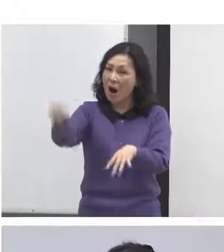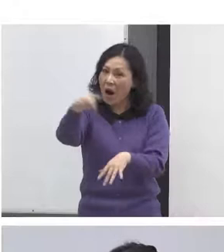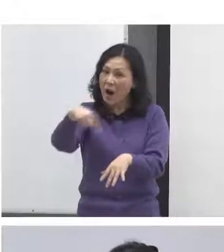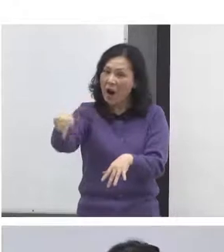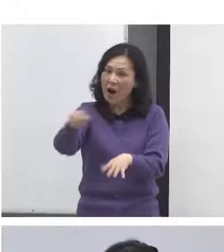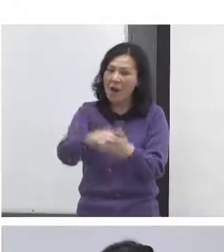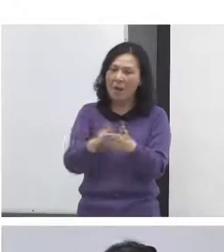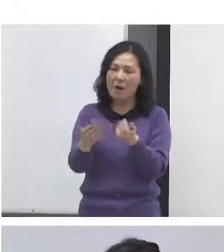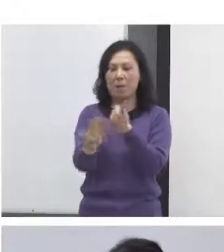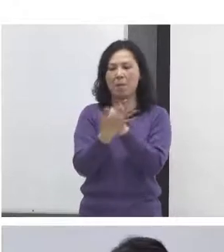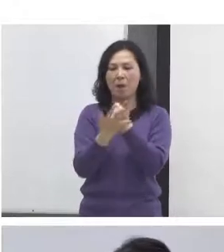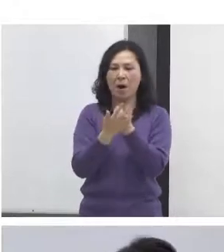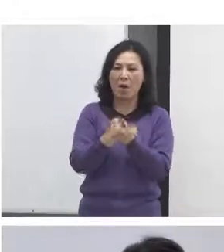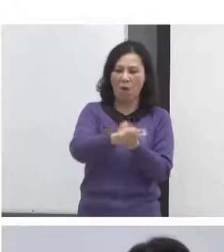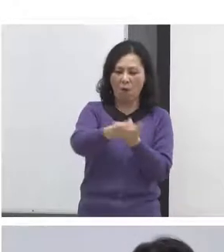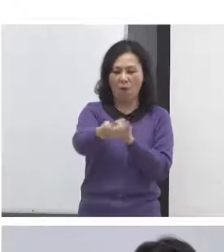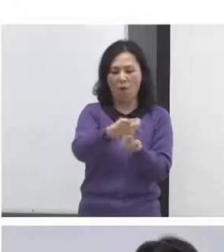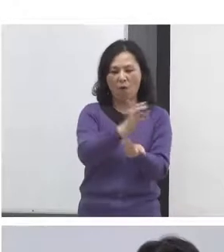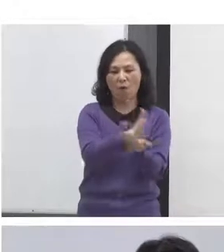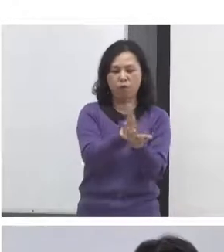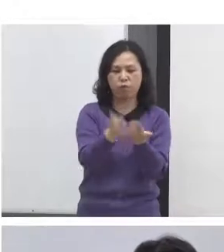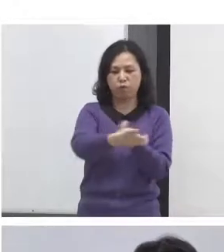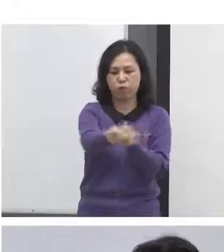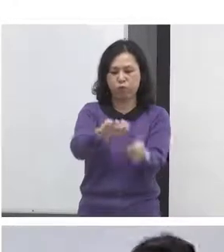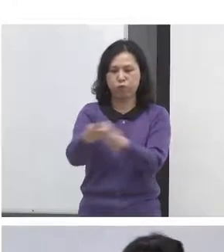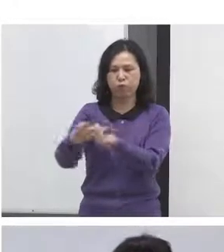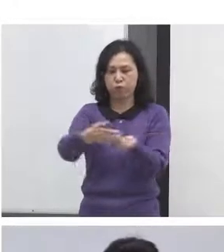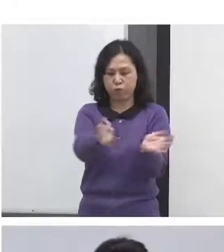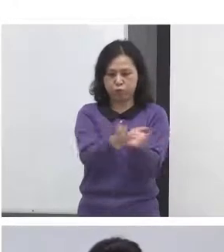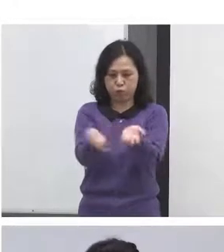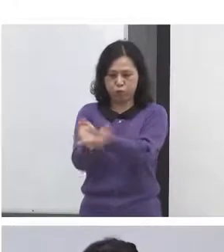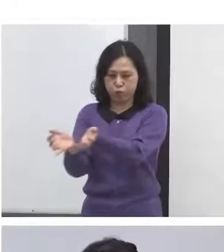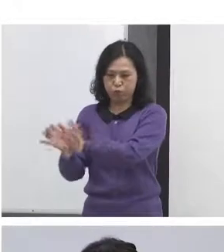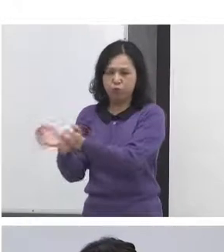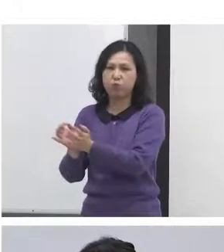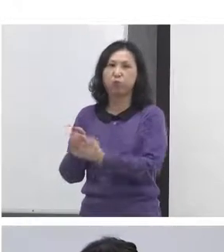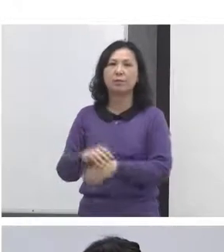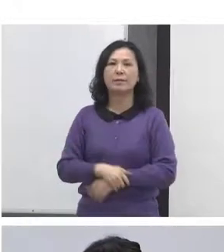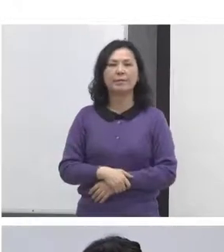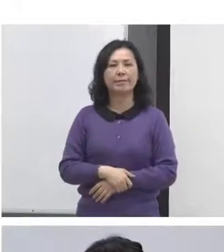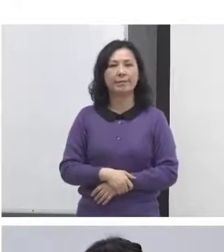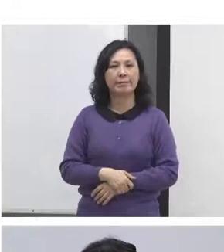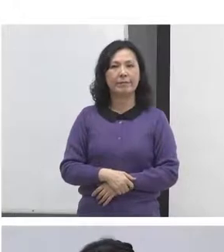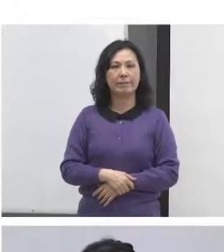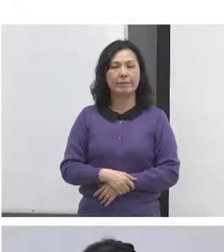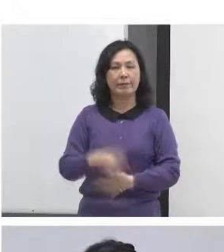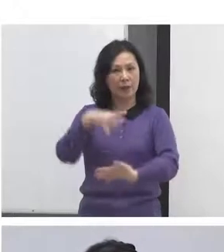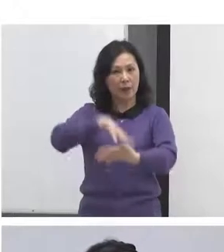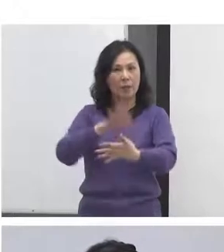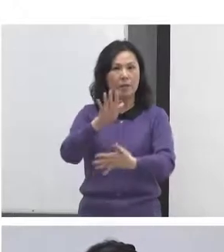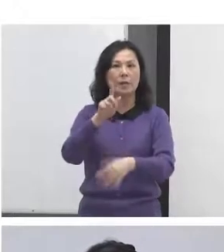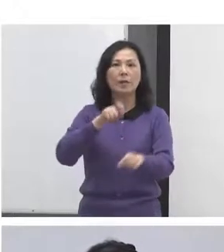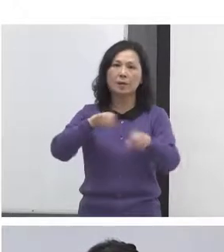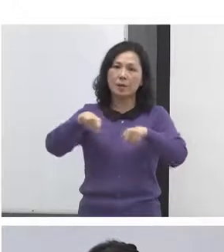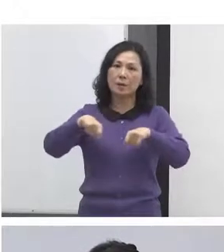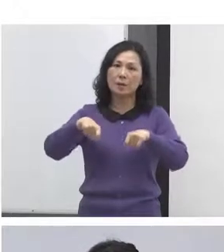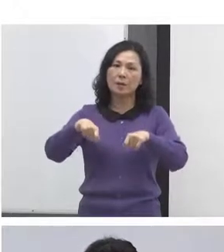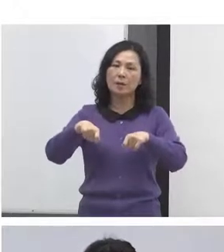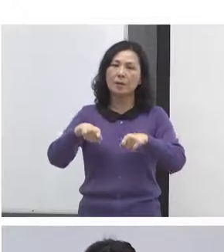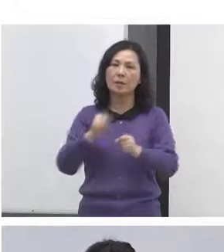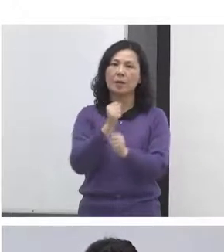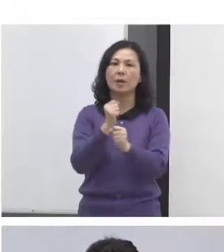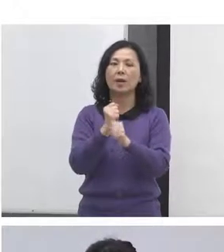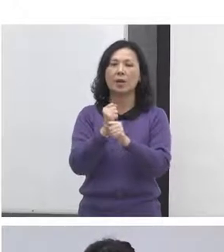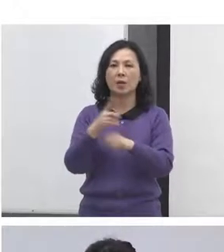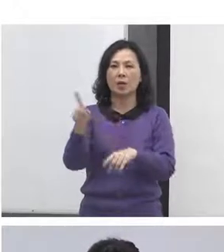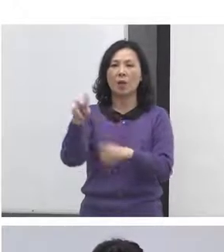帮他们分类好。那有一个例子是有一个，其中有一个 project 是在做生态，